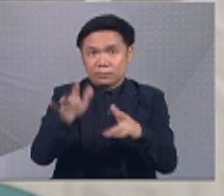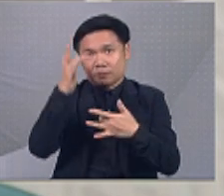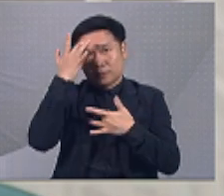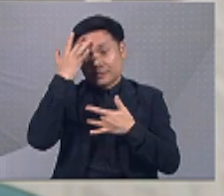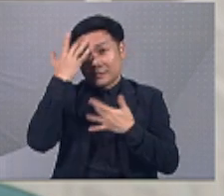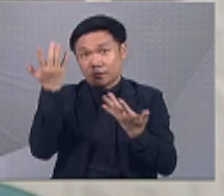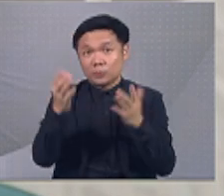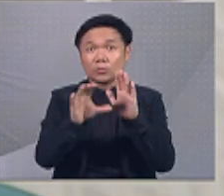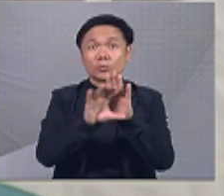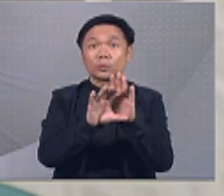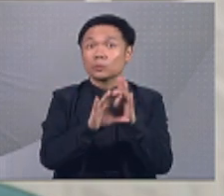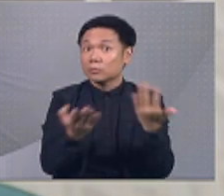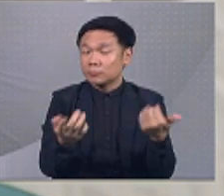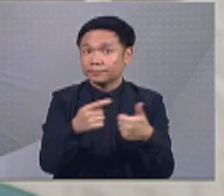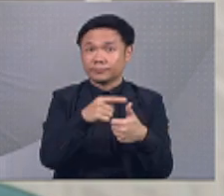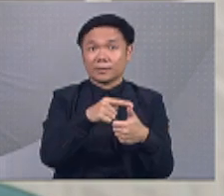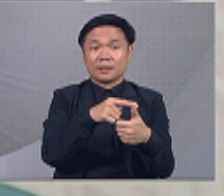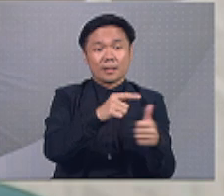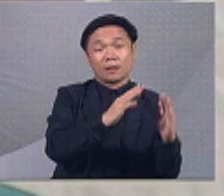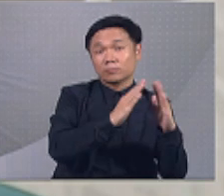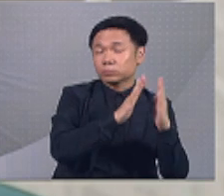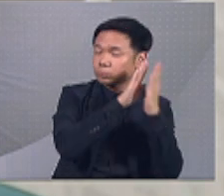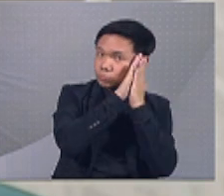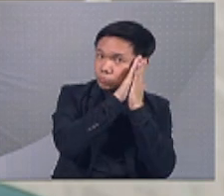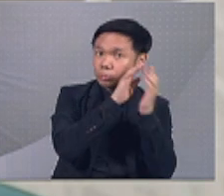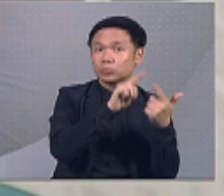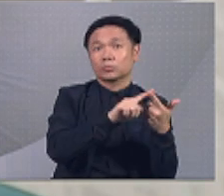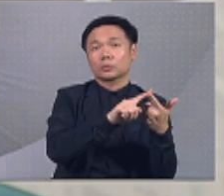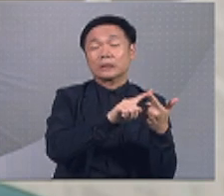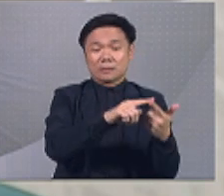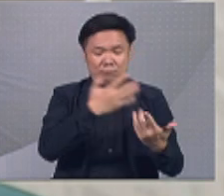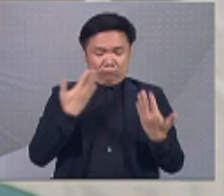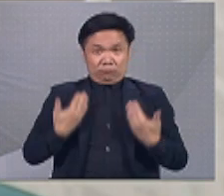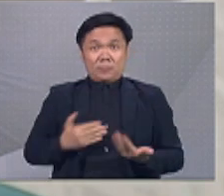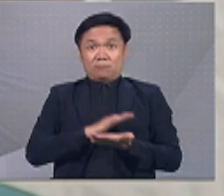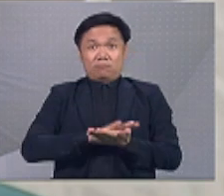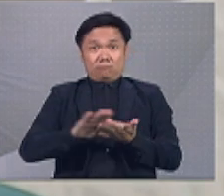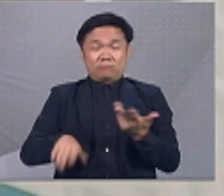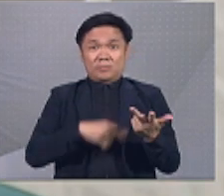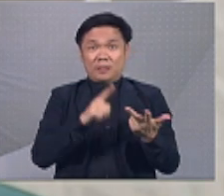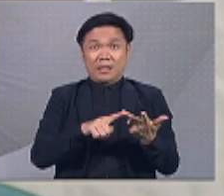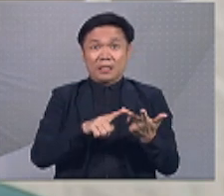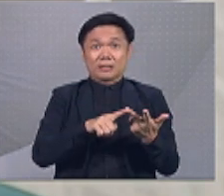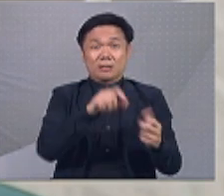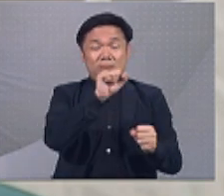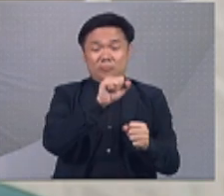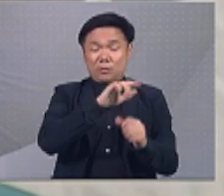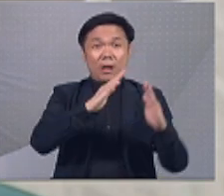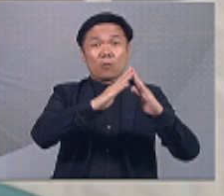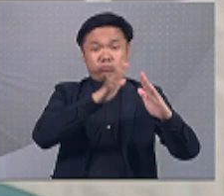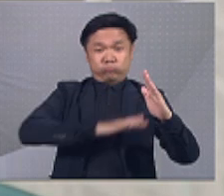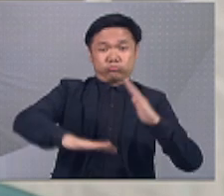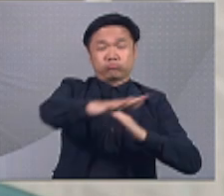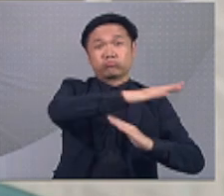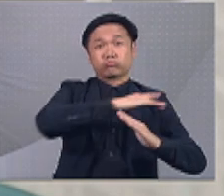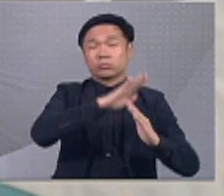misalnya isu tempat penginapan kebersihan Kediri dan juga persekitaran di tempat tinggal setempat